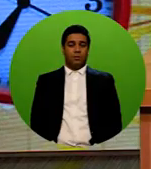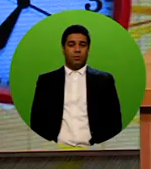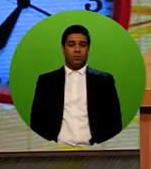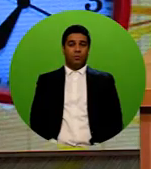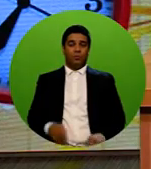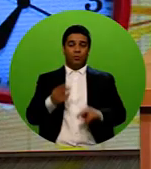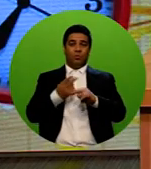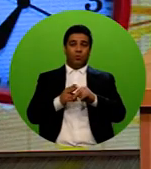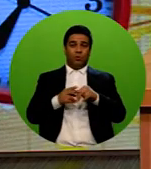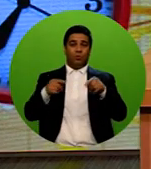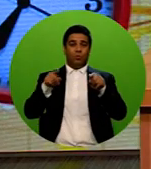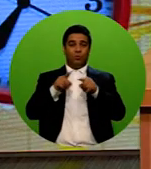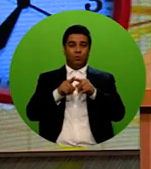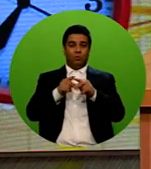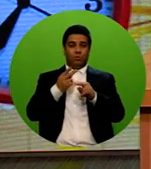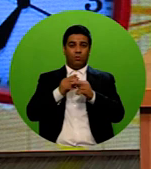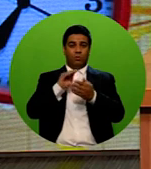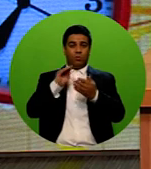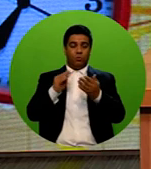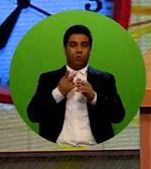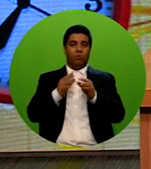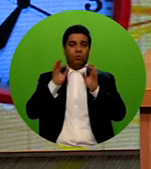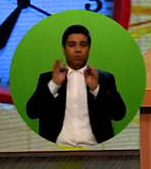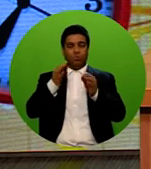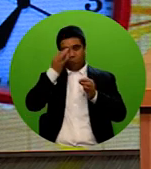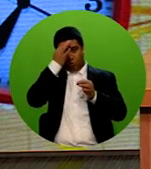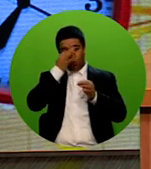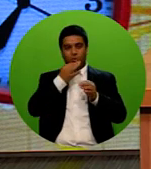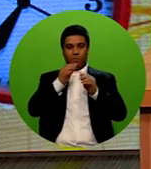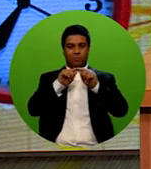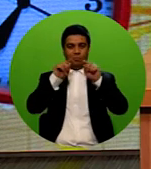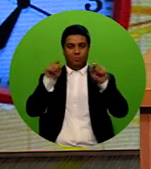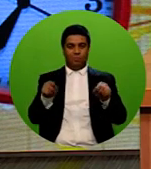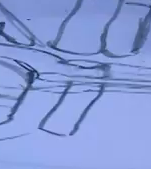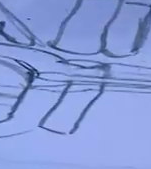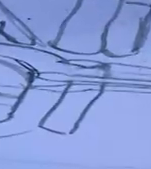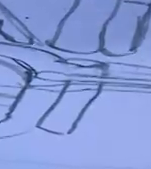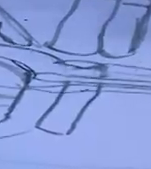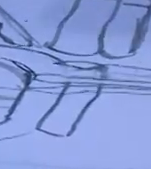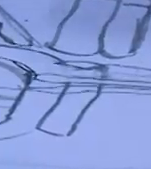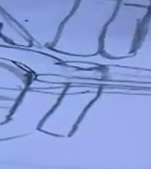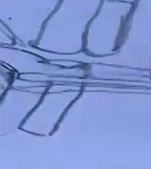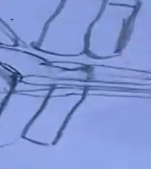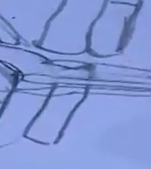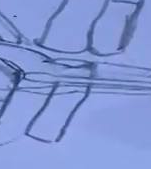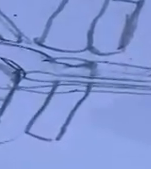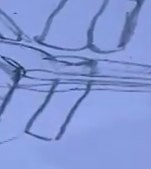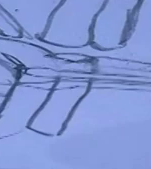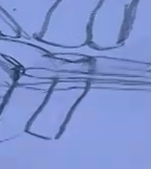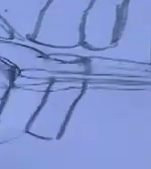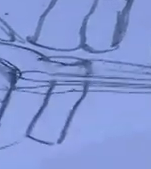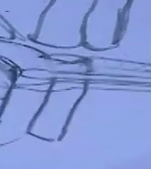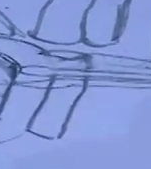Bunday bo'lib yozishimiz, demak, to'g'ri joylashishiga yordam beradi.